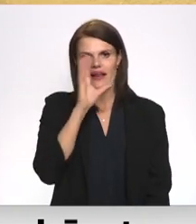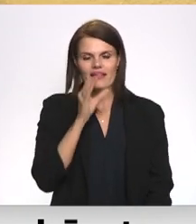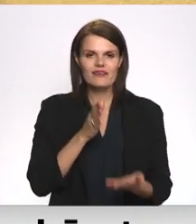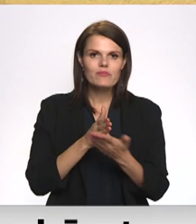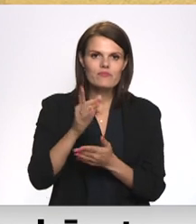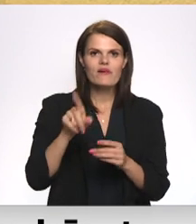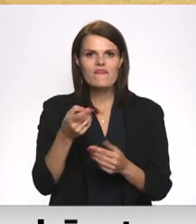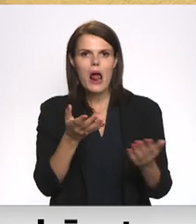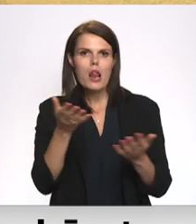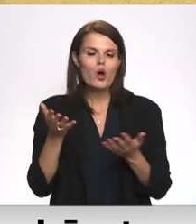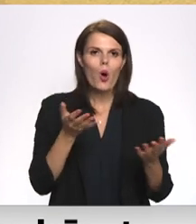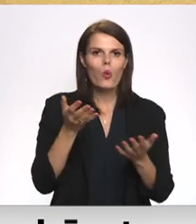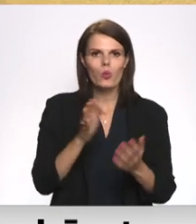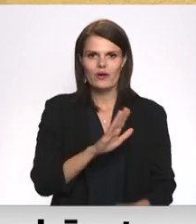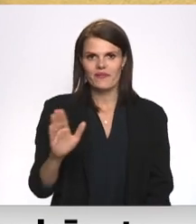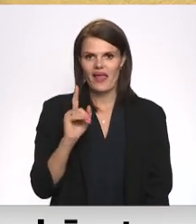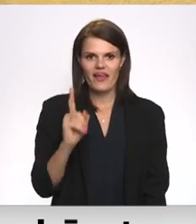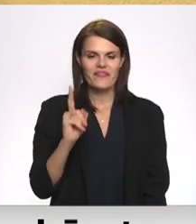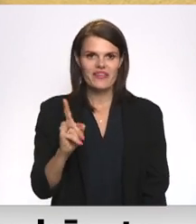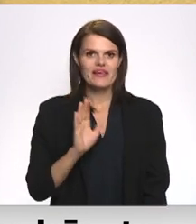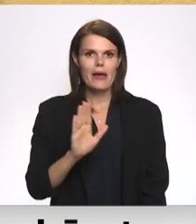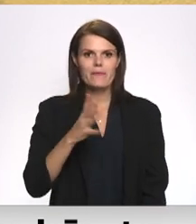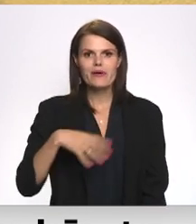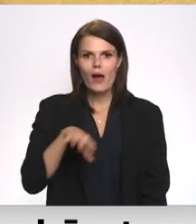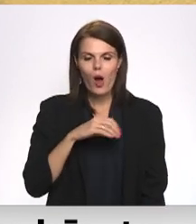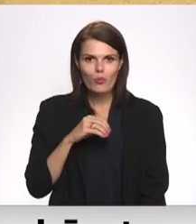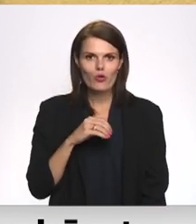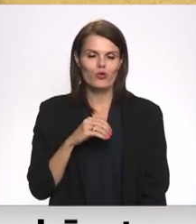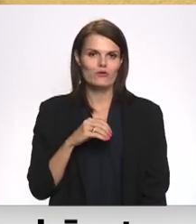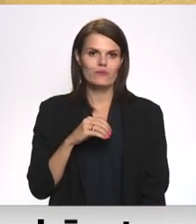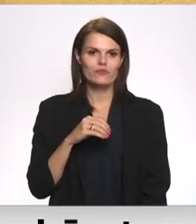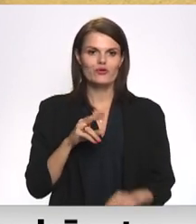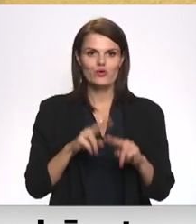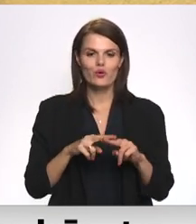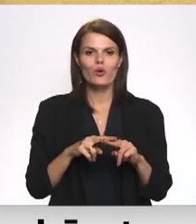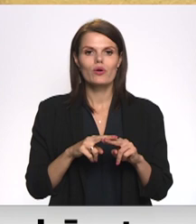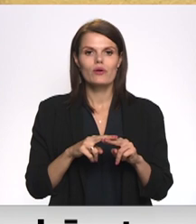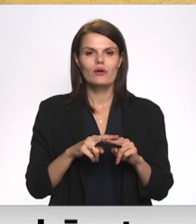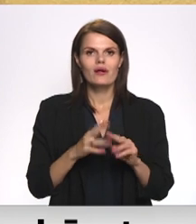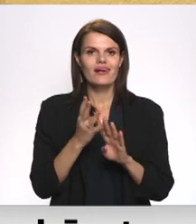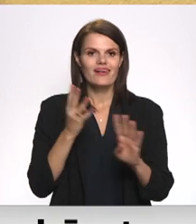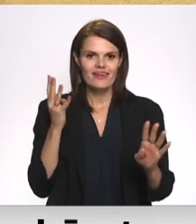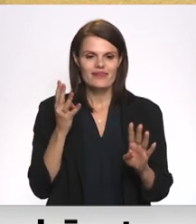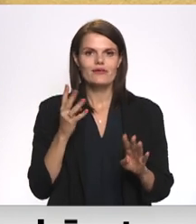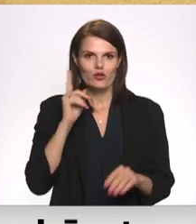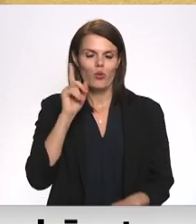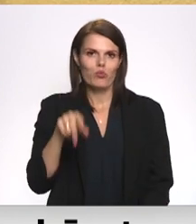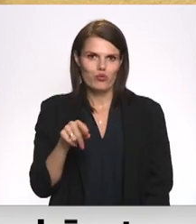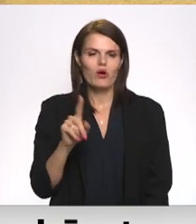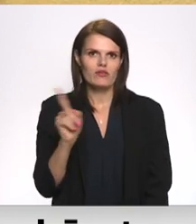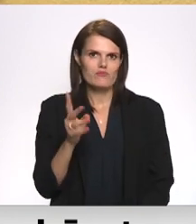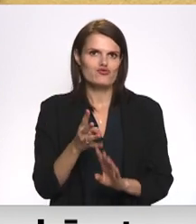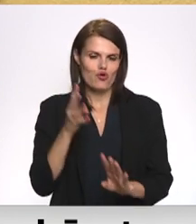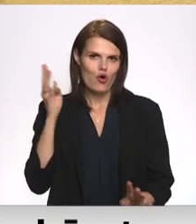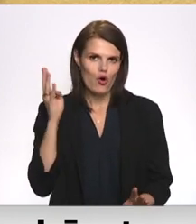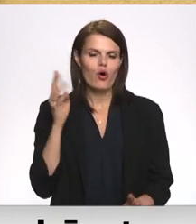vēl kaut kur, ne tikai pie mums. Mm-hmm. Un rinda vēl, protams, ir diezgan